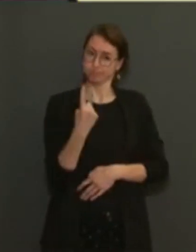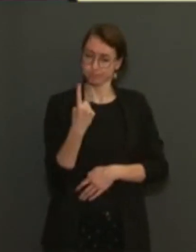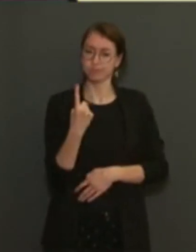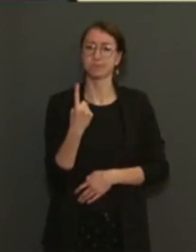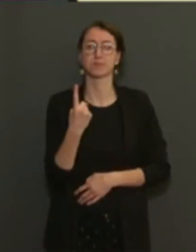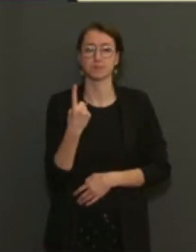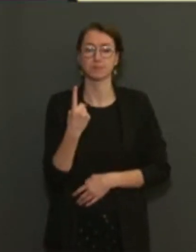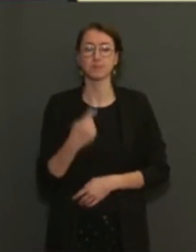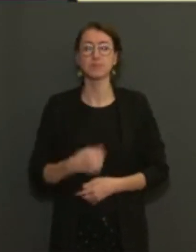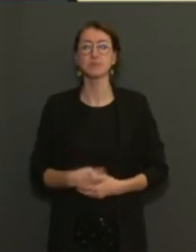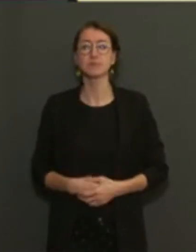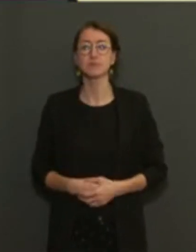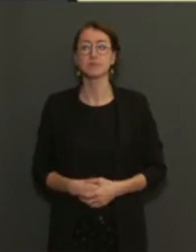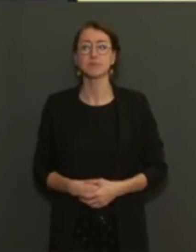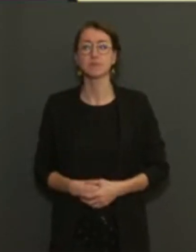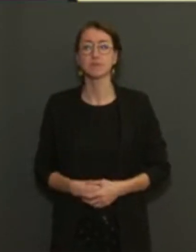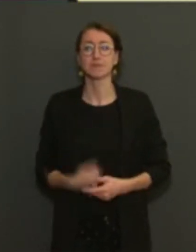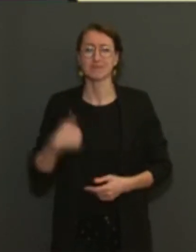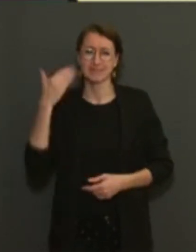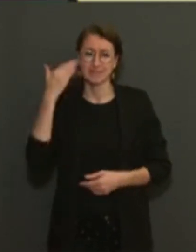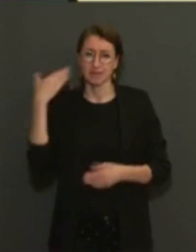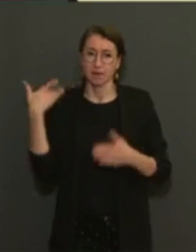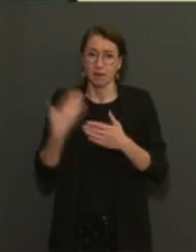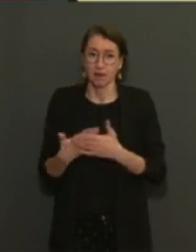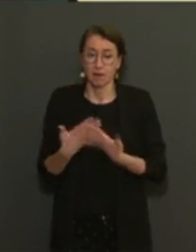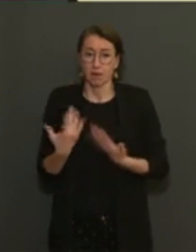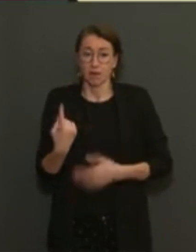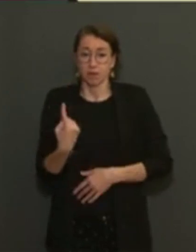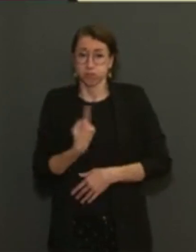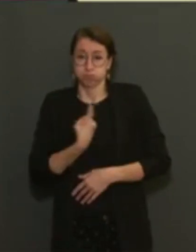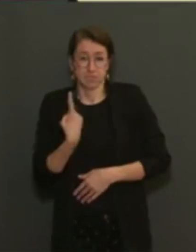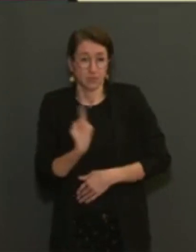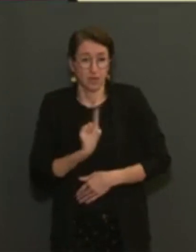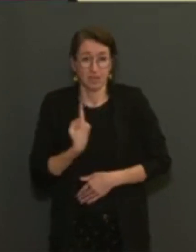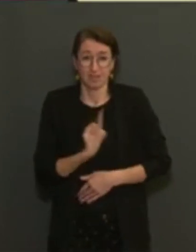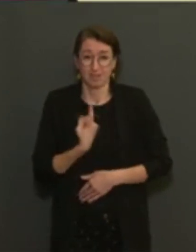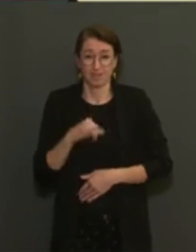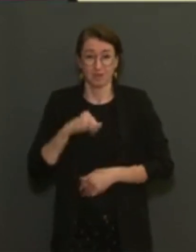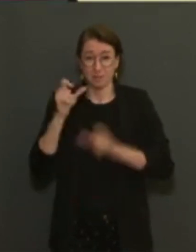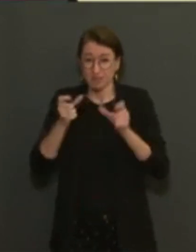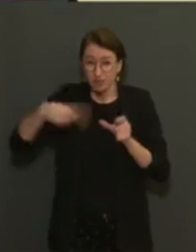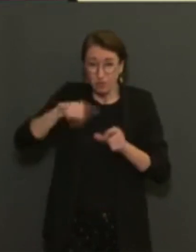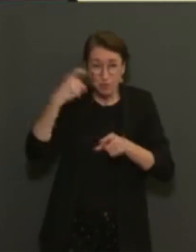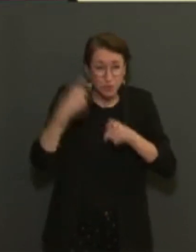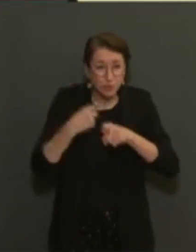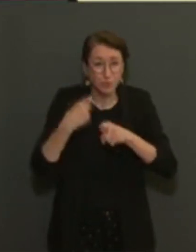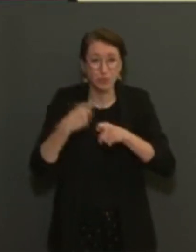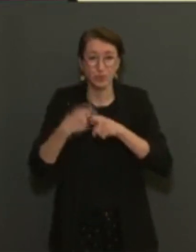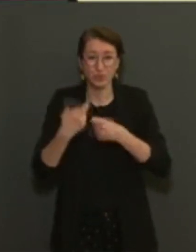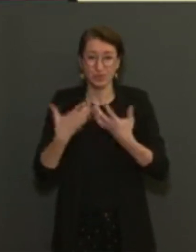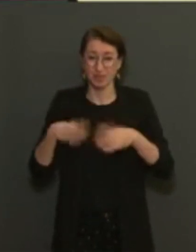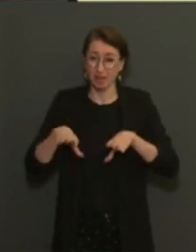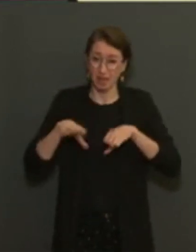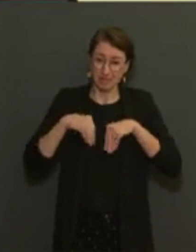nous contraint depuis déjà maintenant trop longtemps est particulièrement difficile à supporter pour les personnes qui sont isolées. Et dans ce contexte,